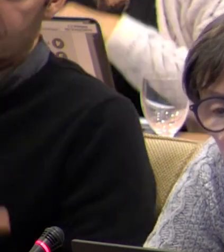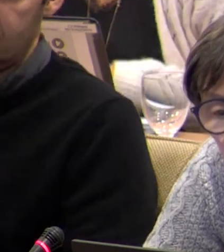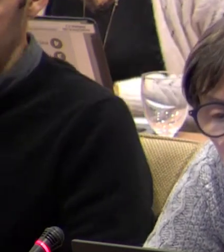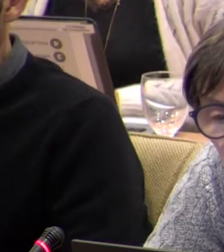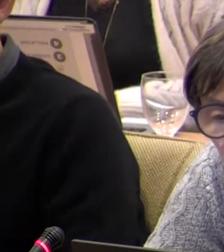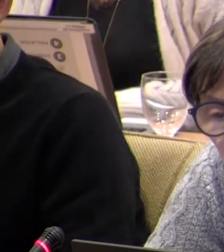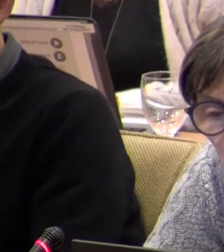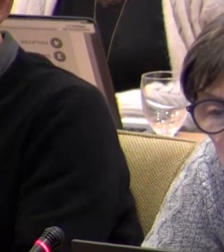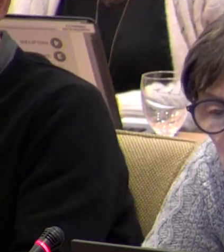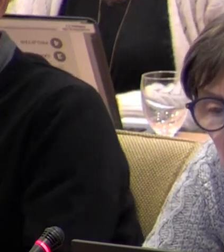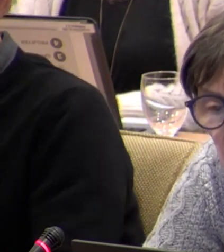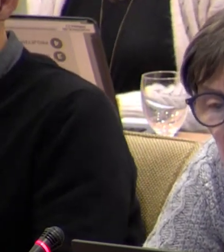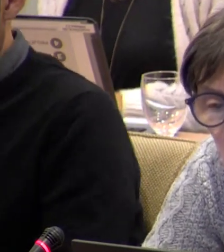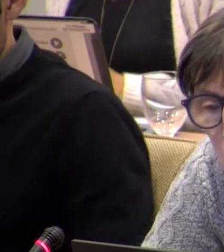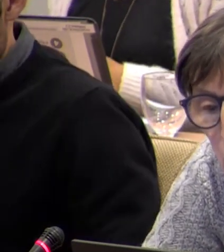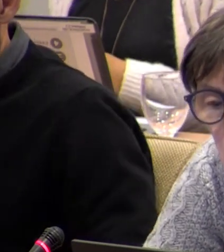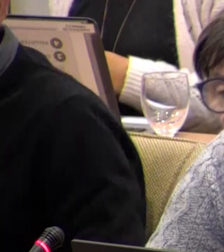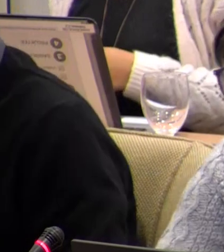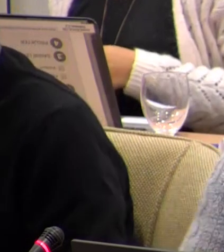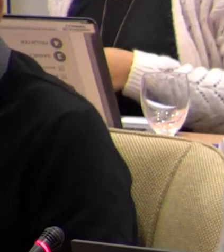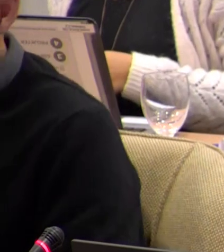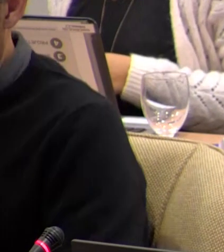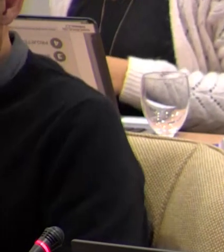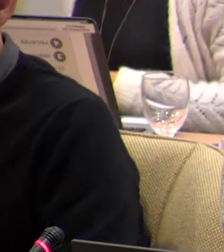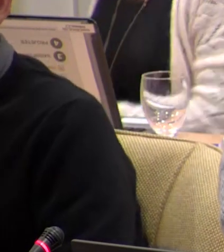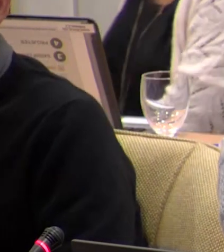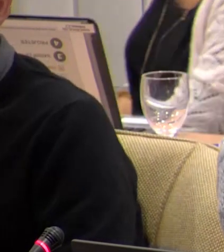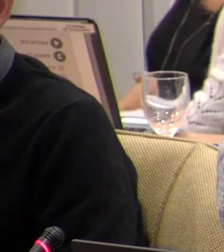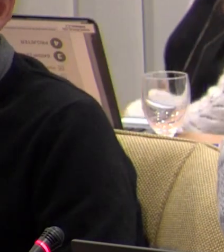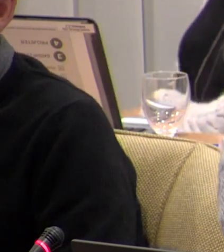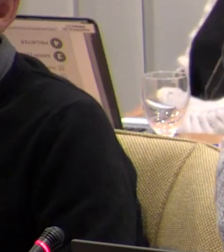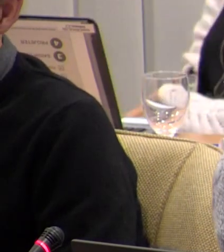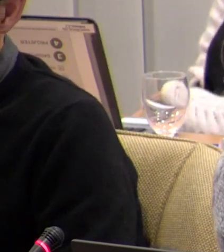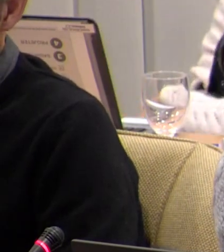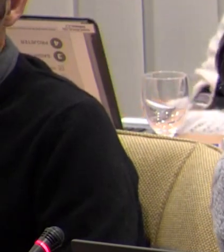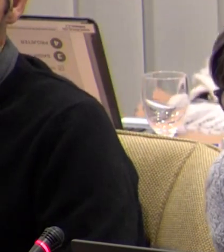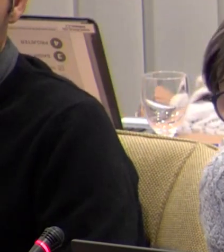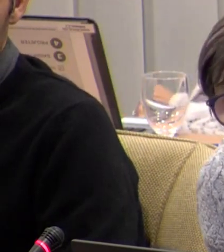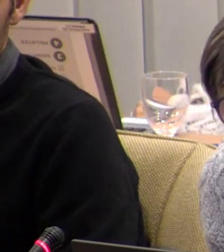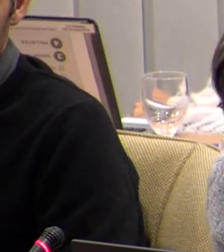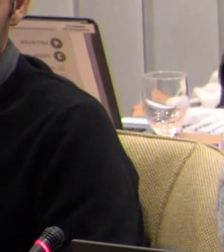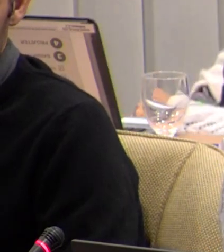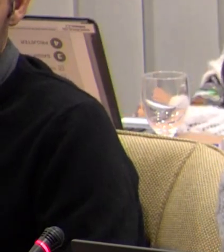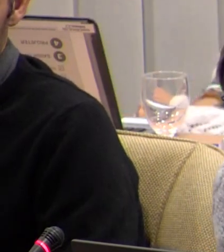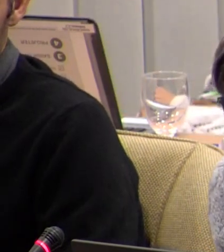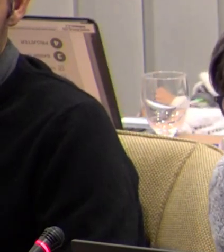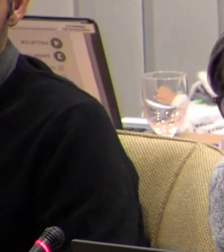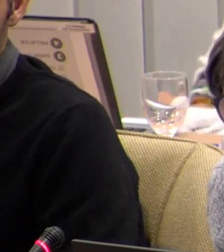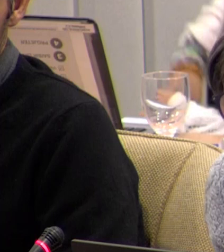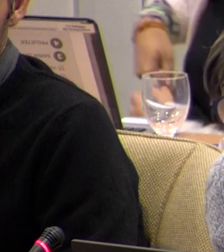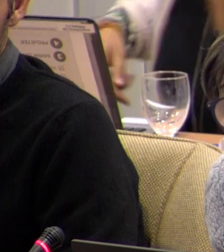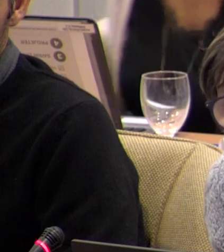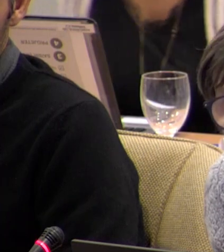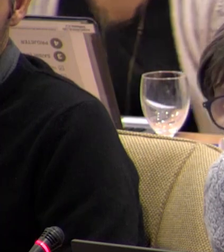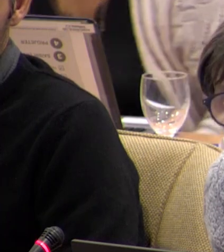monsieur montebourg ou initiateurs du projet à la métro la ville donc a décidé de mettre les moyens